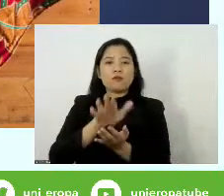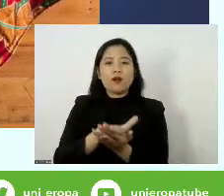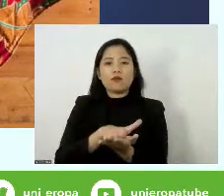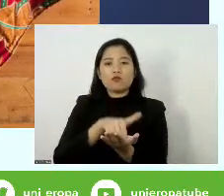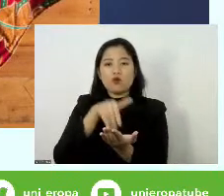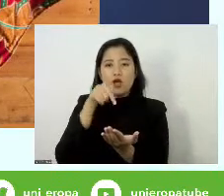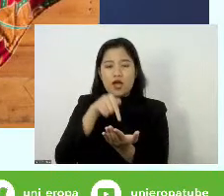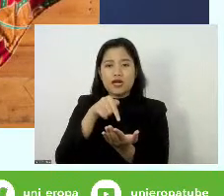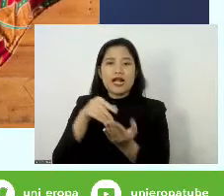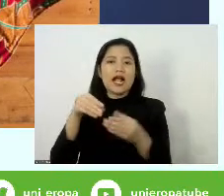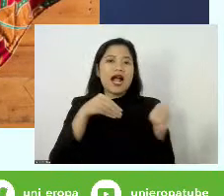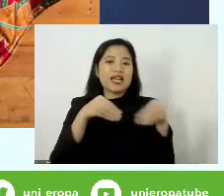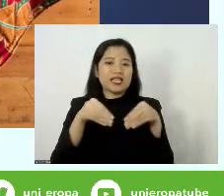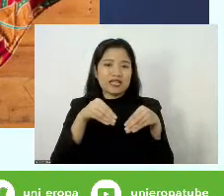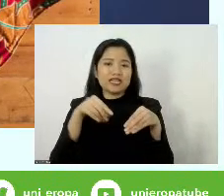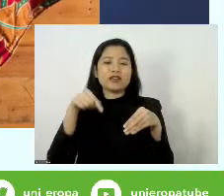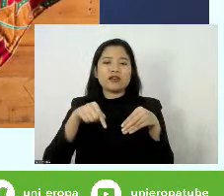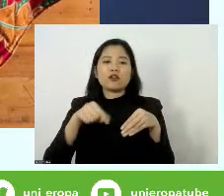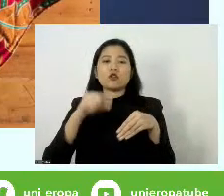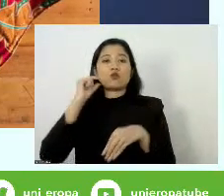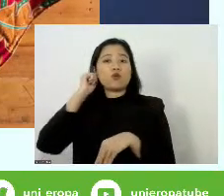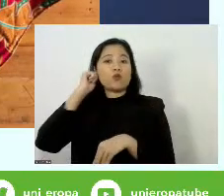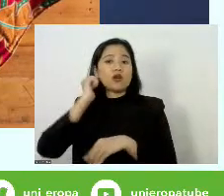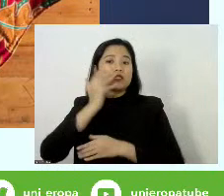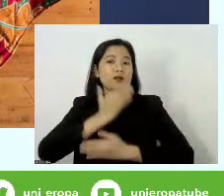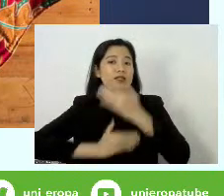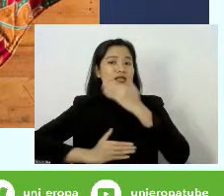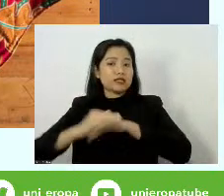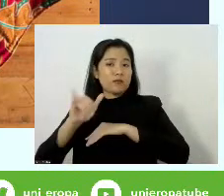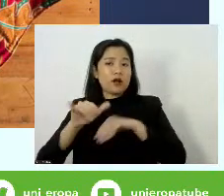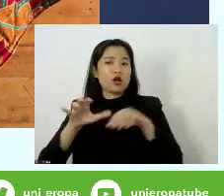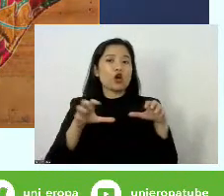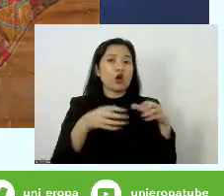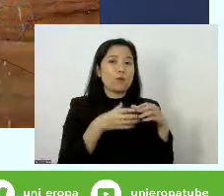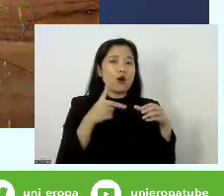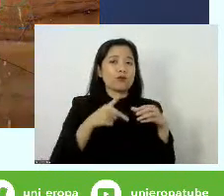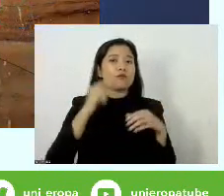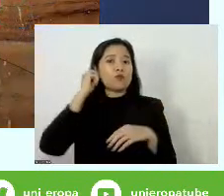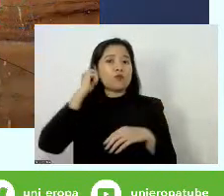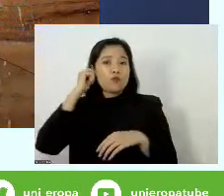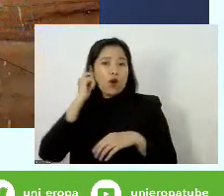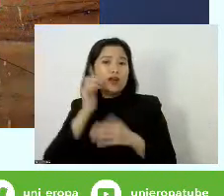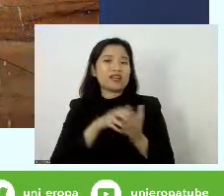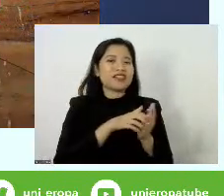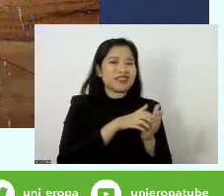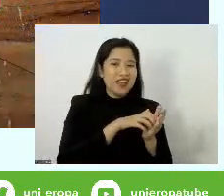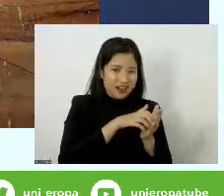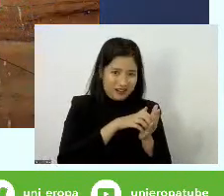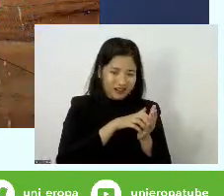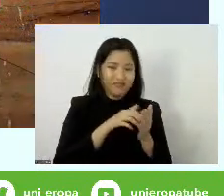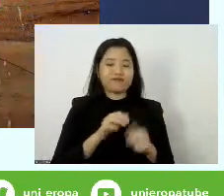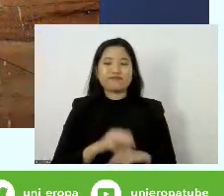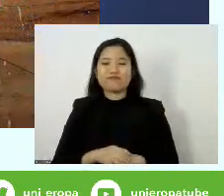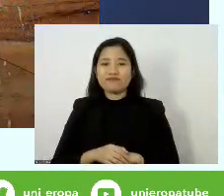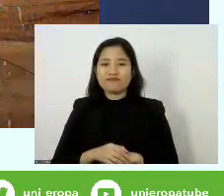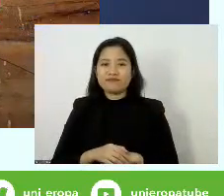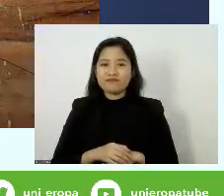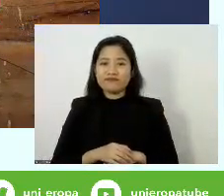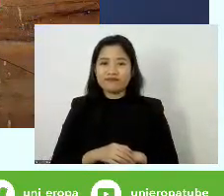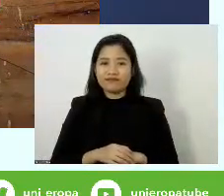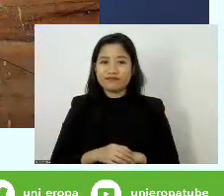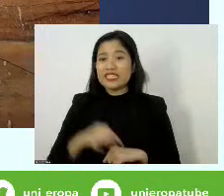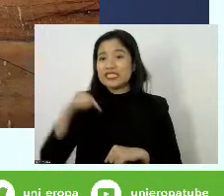disabilitas dan kelompok perempuan rentan oil ini bentuk am kemudian saya disini